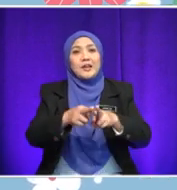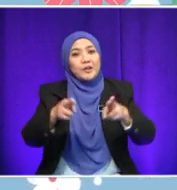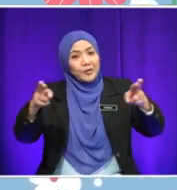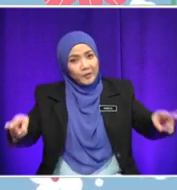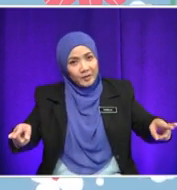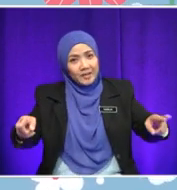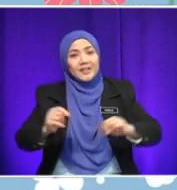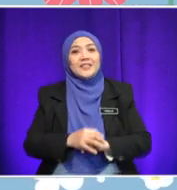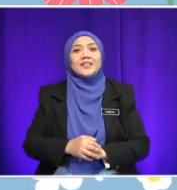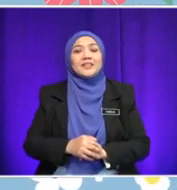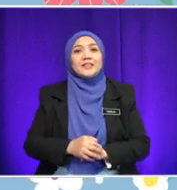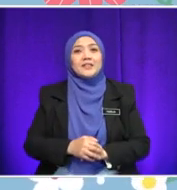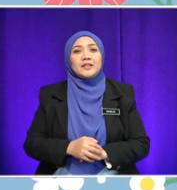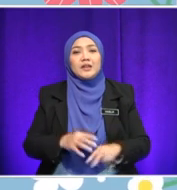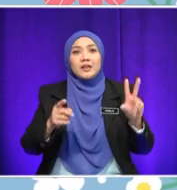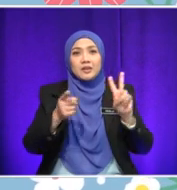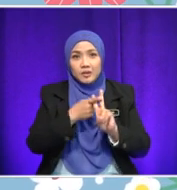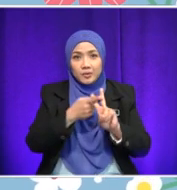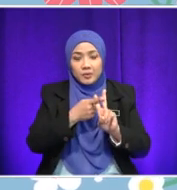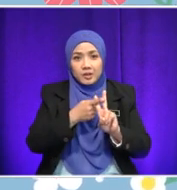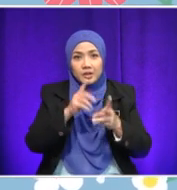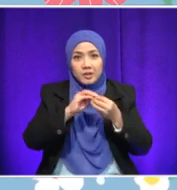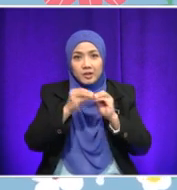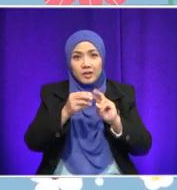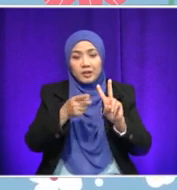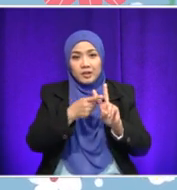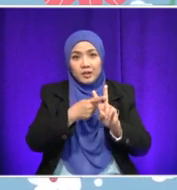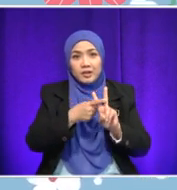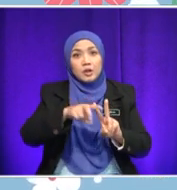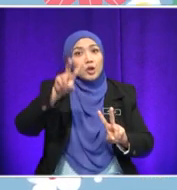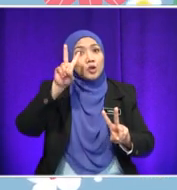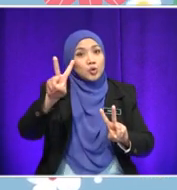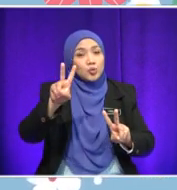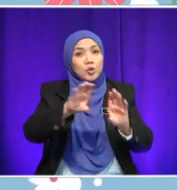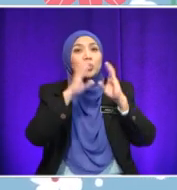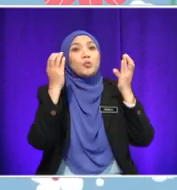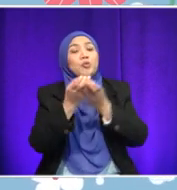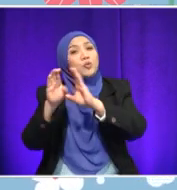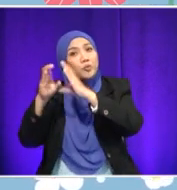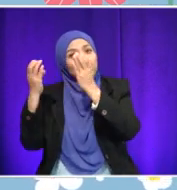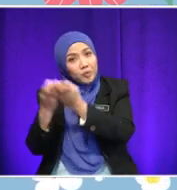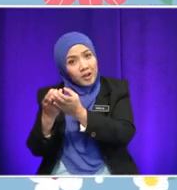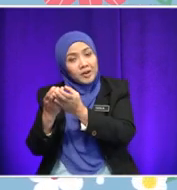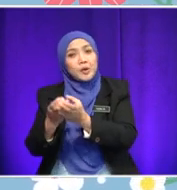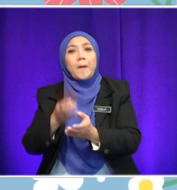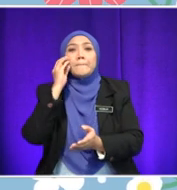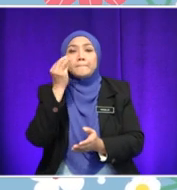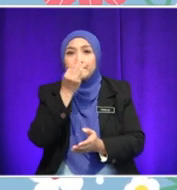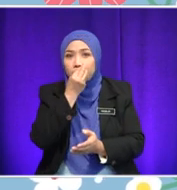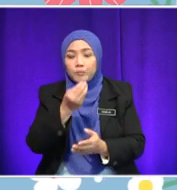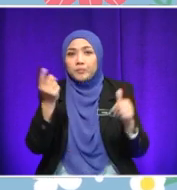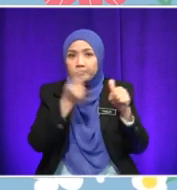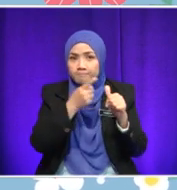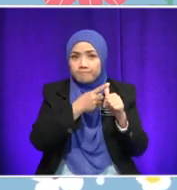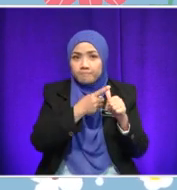oke oke yang kedua ulah Nyatakan ini baru saya nih dua kategori gua bahan bunga yang